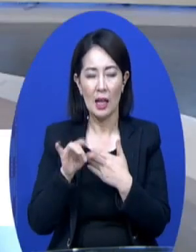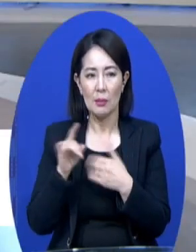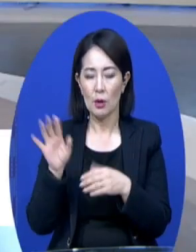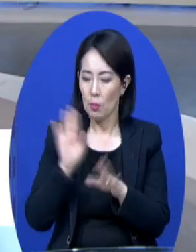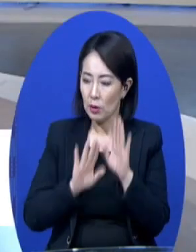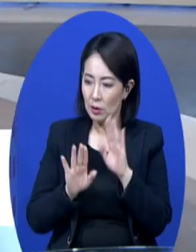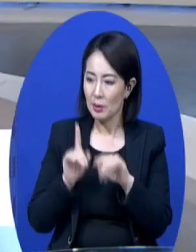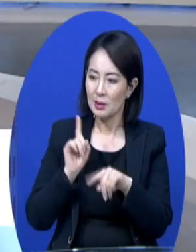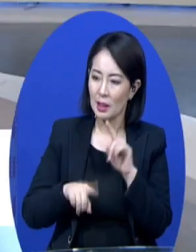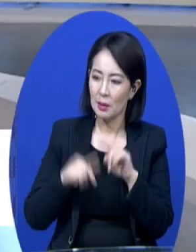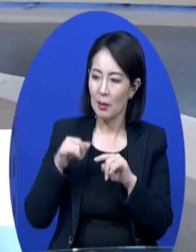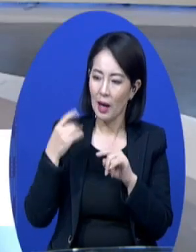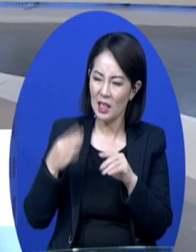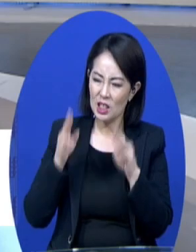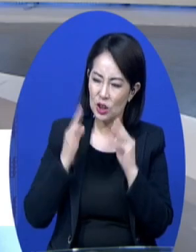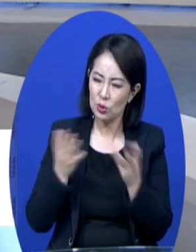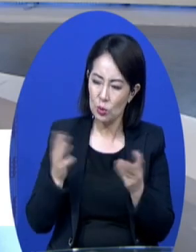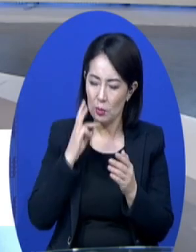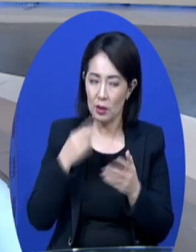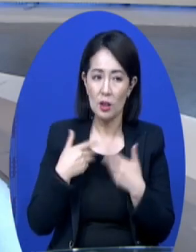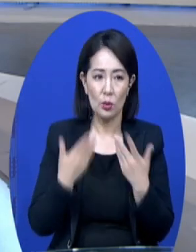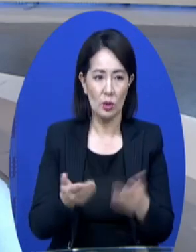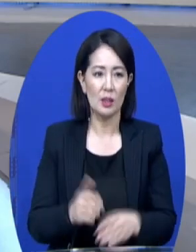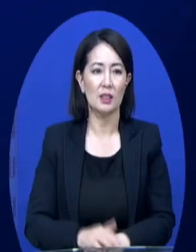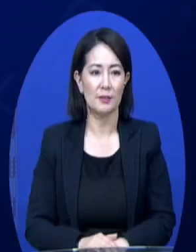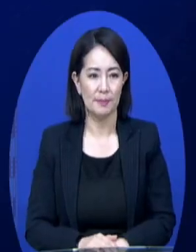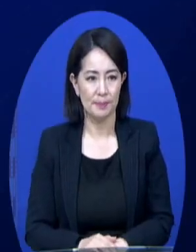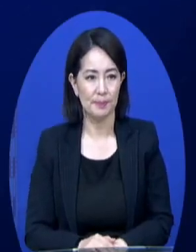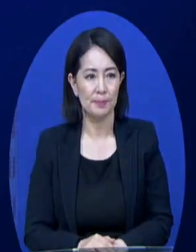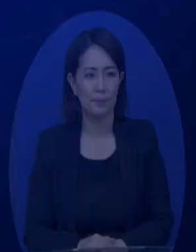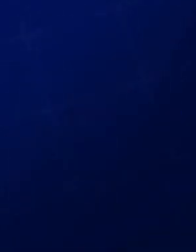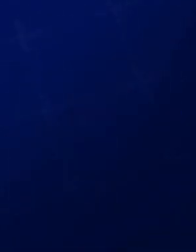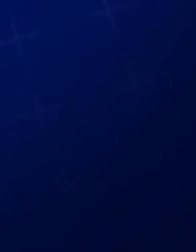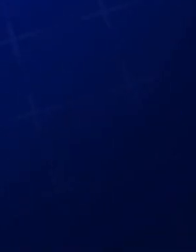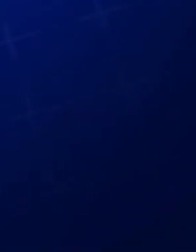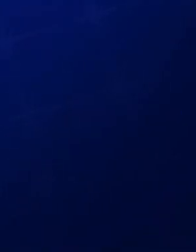байдал зарим гарц шийдлүүдийн талаар мэдээлбэлтгэн үргэлээ. Монгол